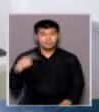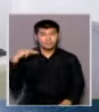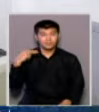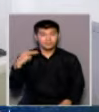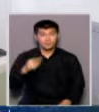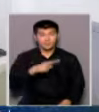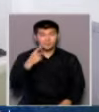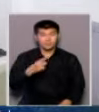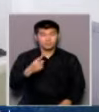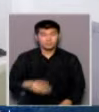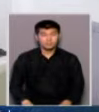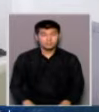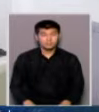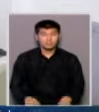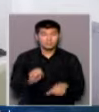президенттің жалпы